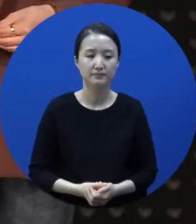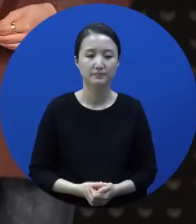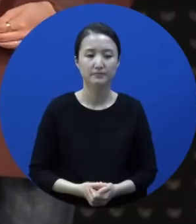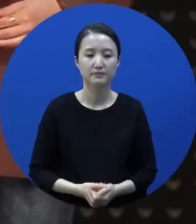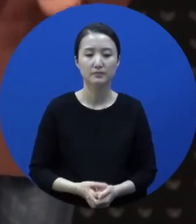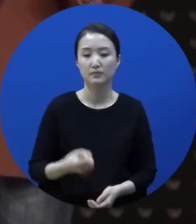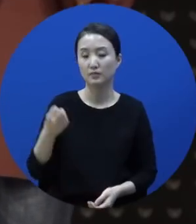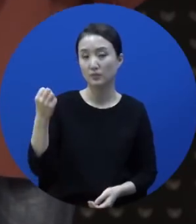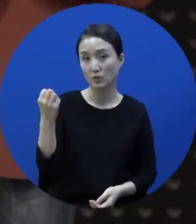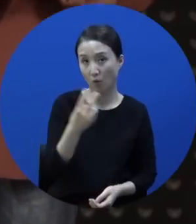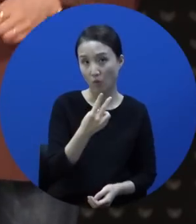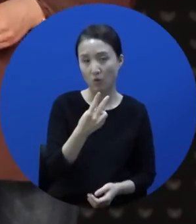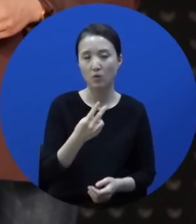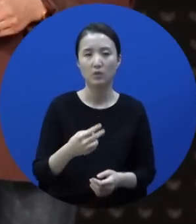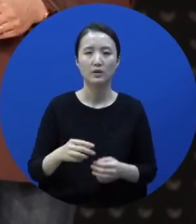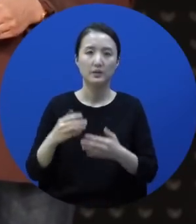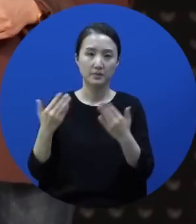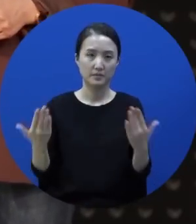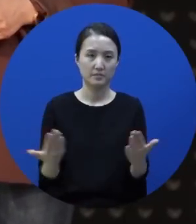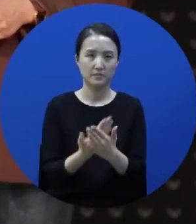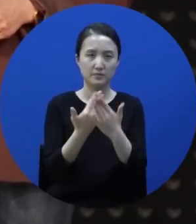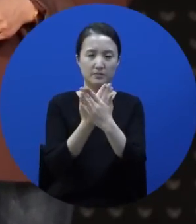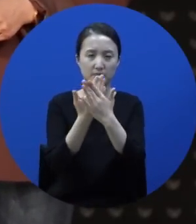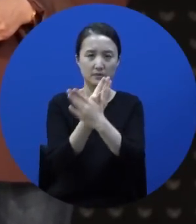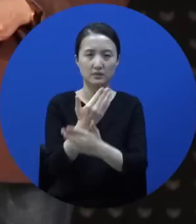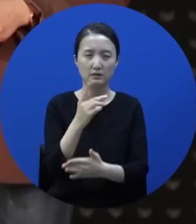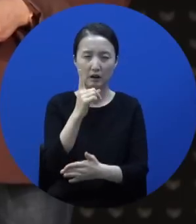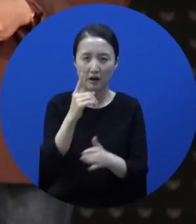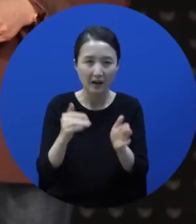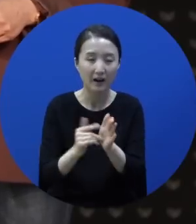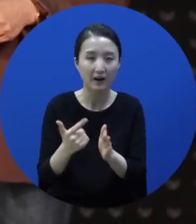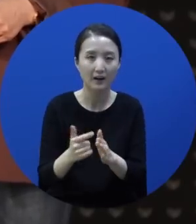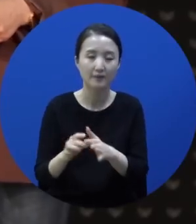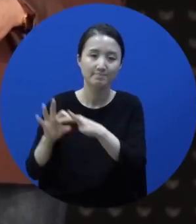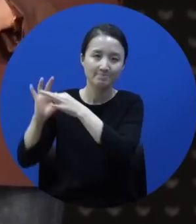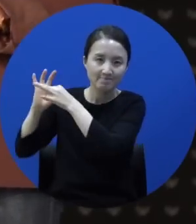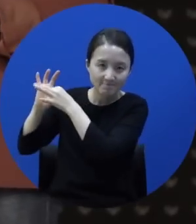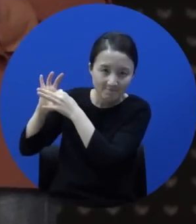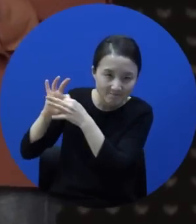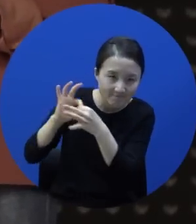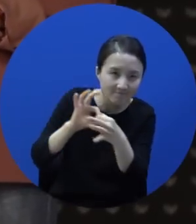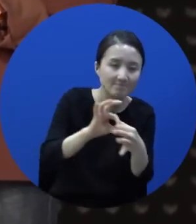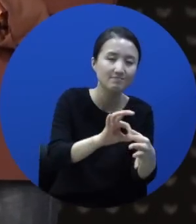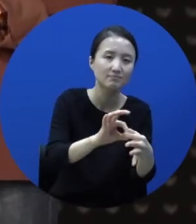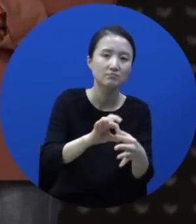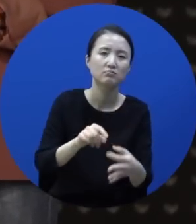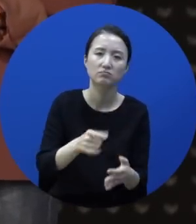그리고 또 뭐가 있냐면 지속적으로 발전하는 자가 발전소 구축이 있습니다.